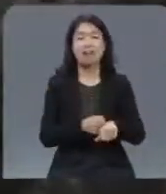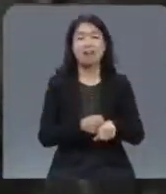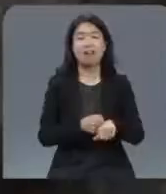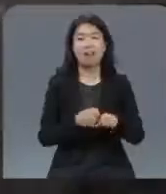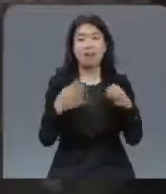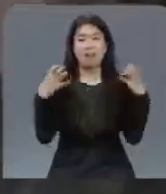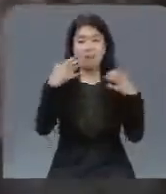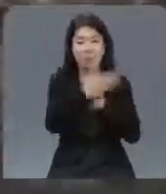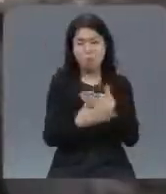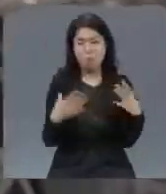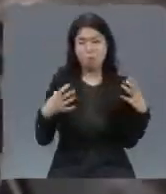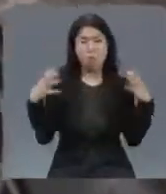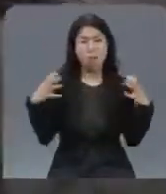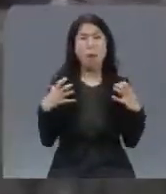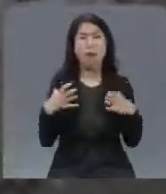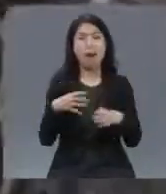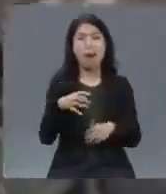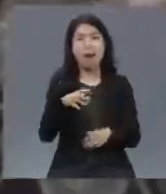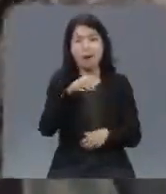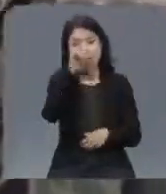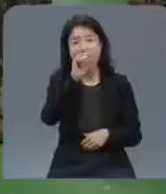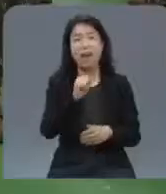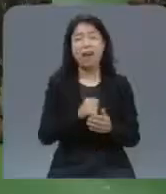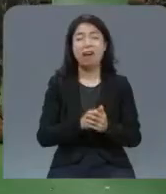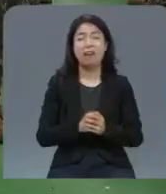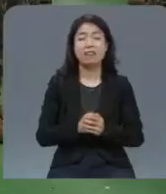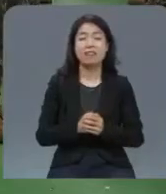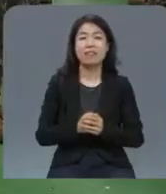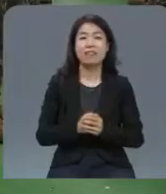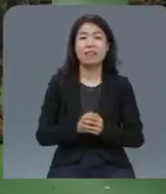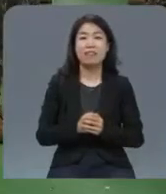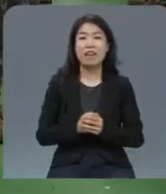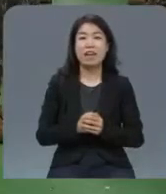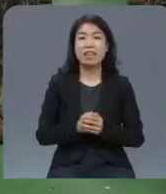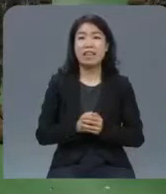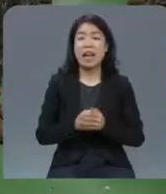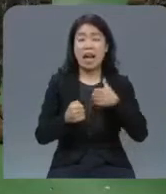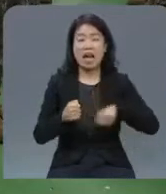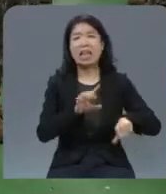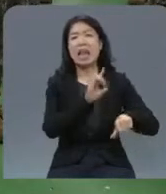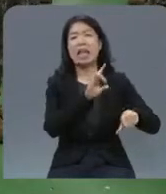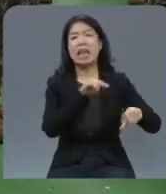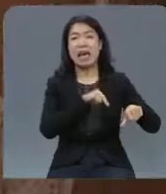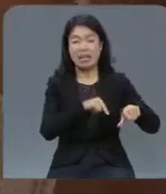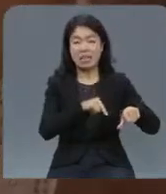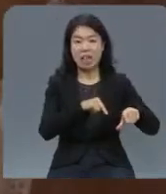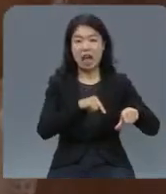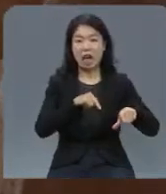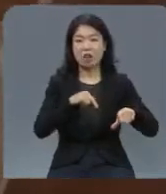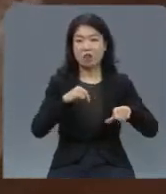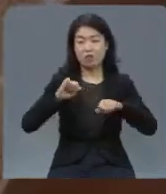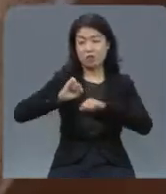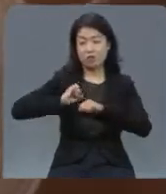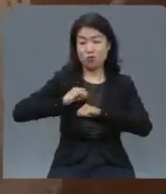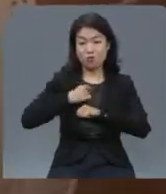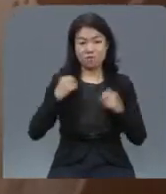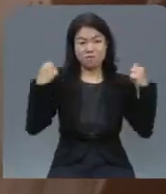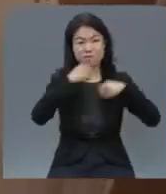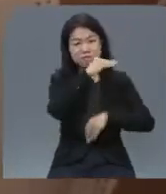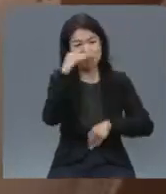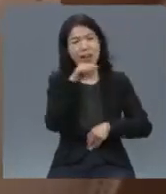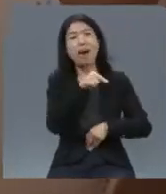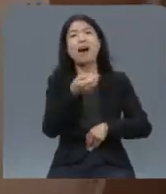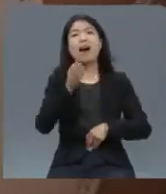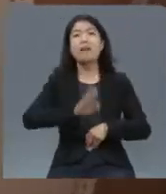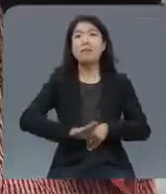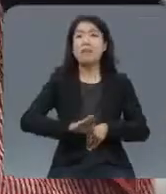퍼가지 것 같아요 이대 독자의 능력만 군복 차림 이 기쁘지만 이상하게 어머니는 자꾸